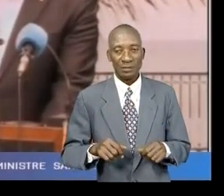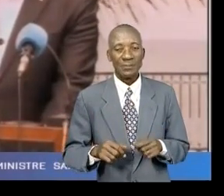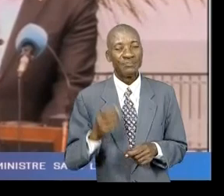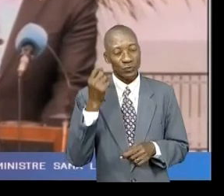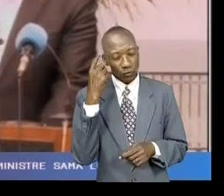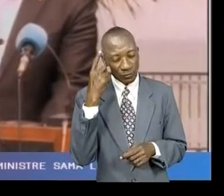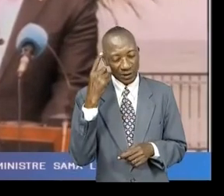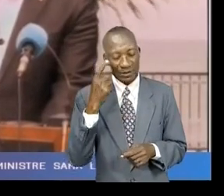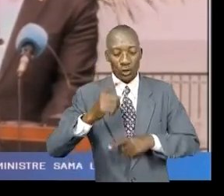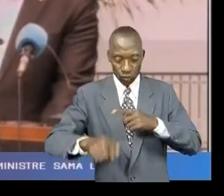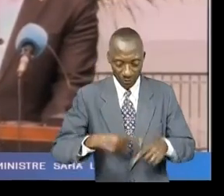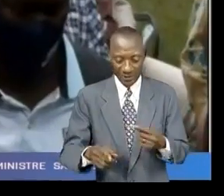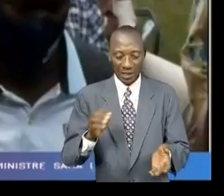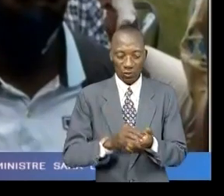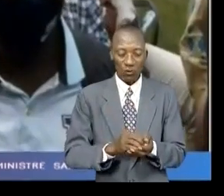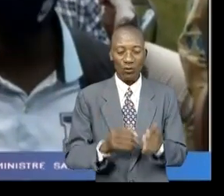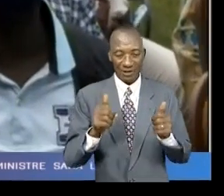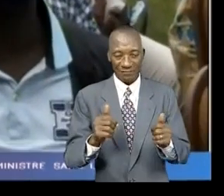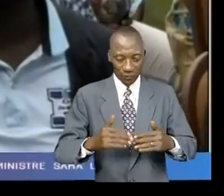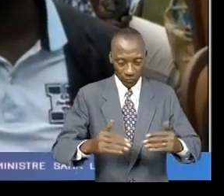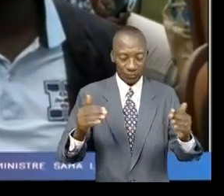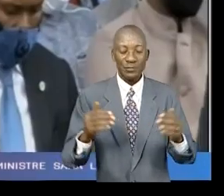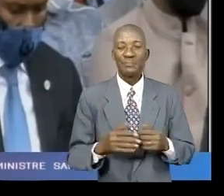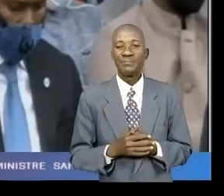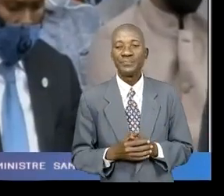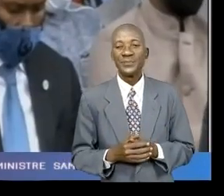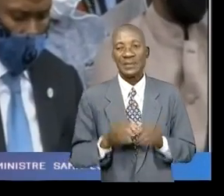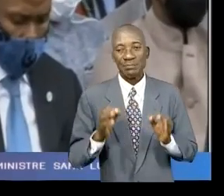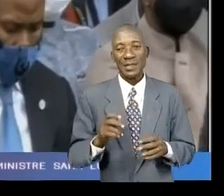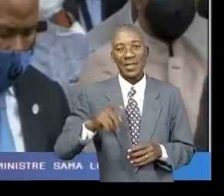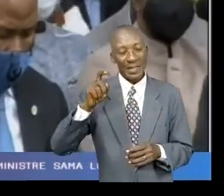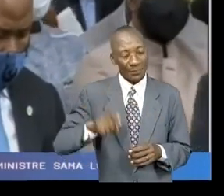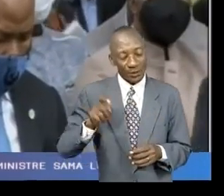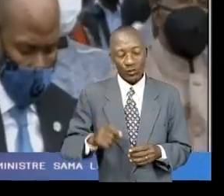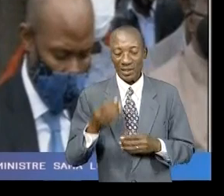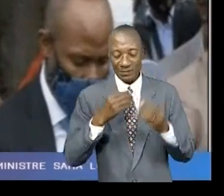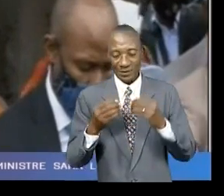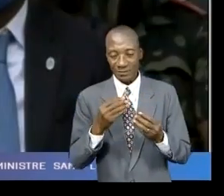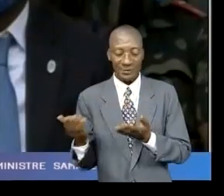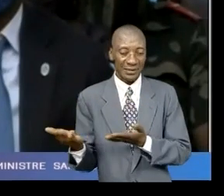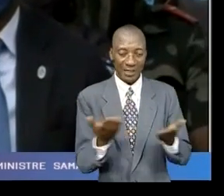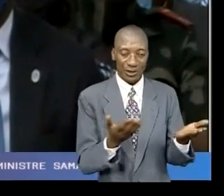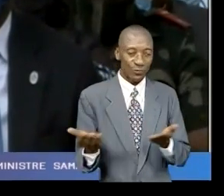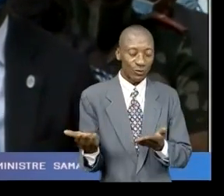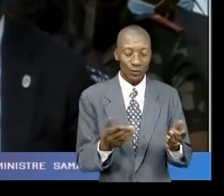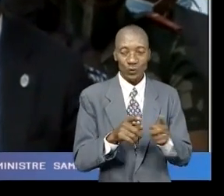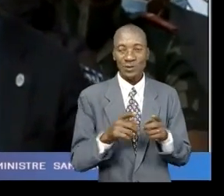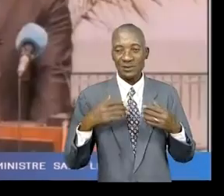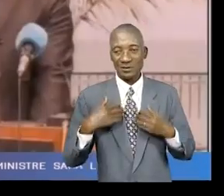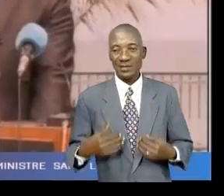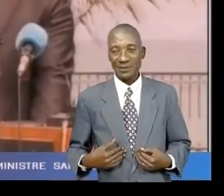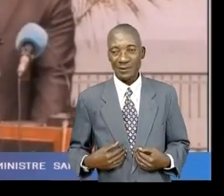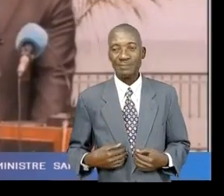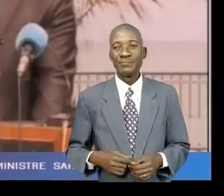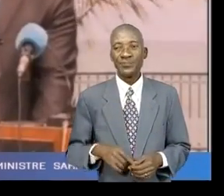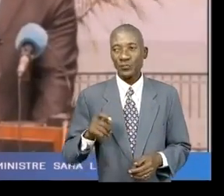rythme de vie habituel. Les besoins alimentaires, des transports, de la santé appellent la mobilisation d'une enveloppe